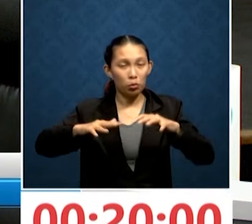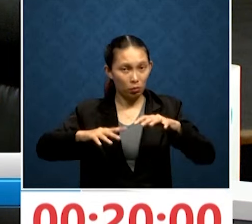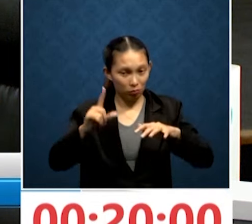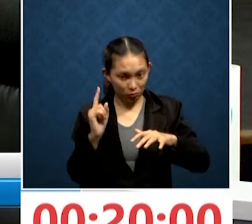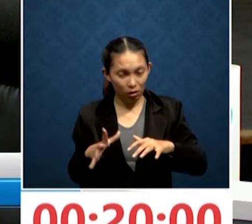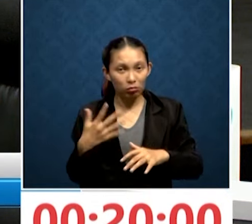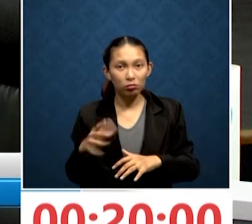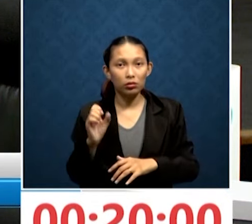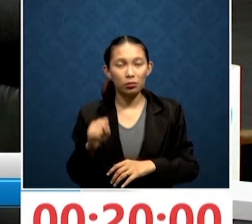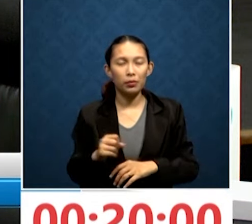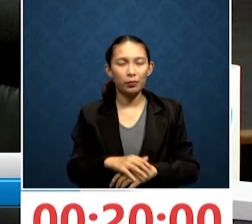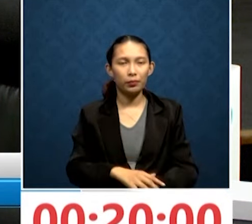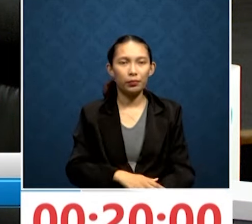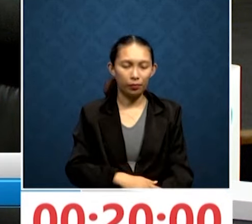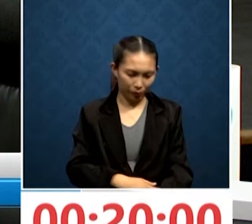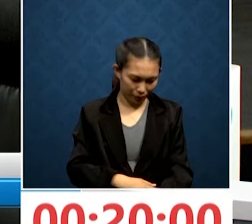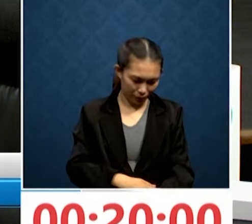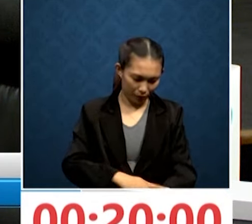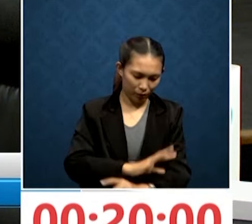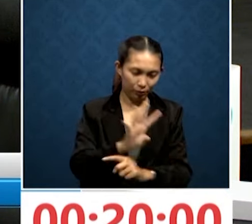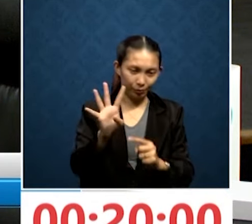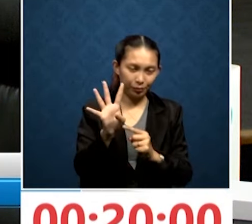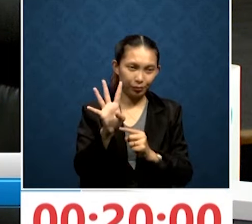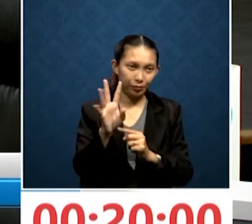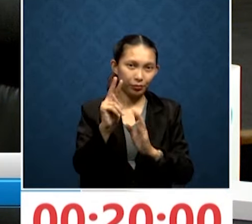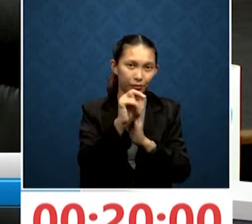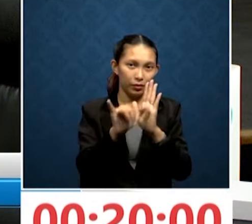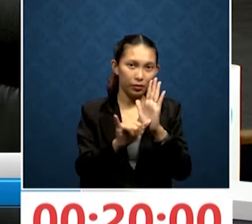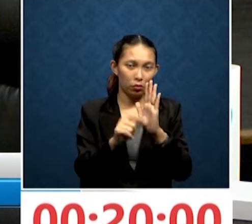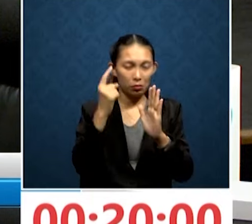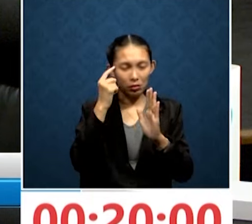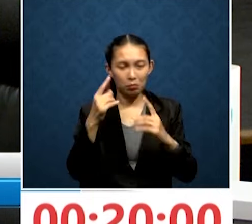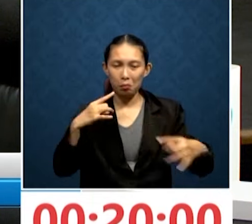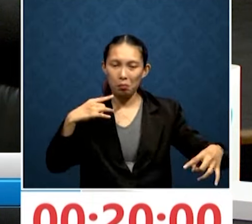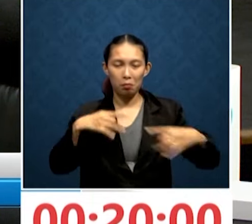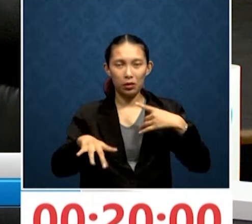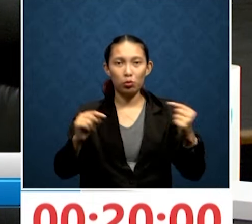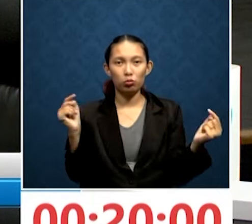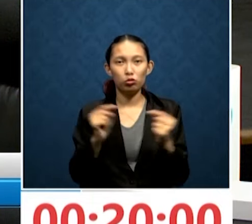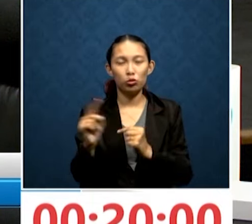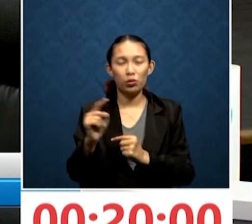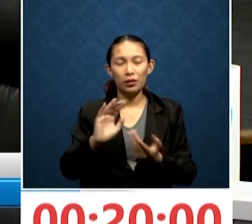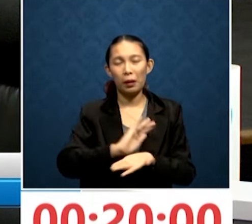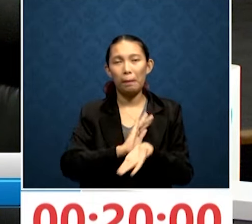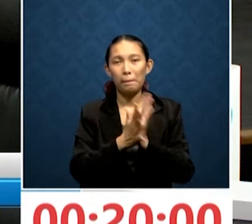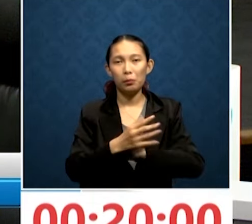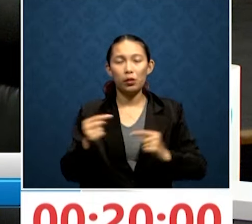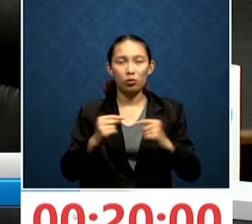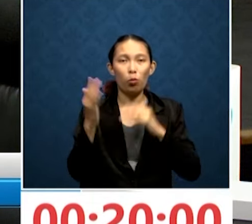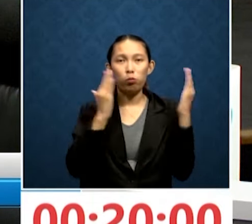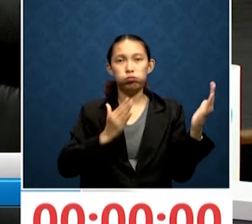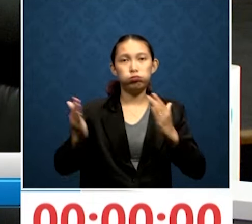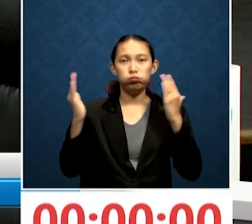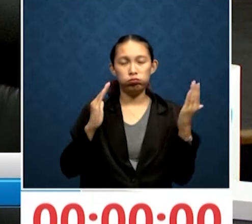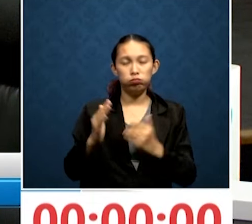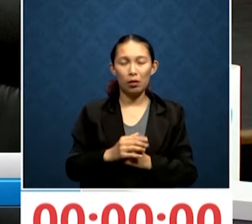ม่นะครับข้อที่4นโยบายที่ไม่ตอบสนองต่อการเปลี่ยนแปลงของสภาพอากาศการ